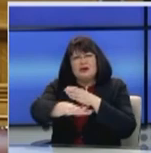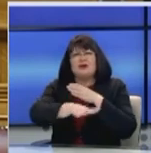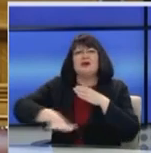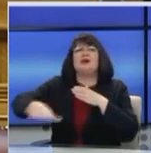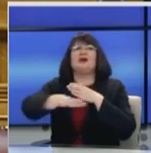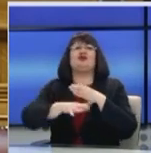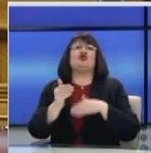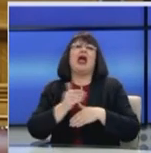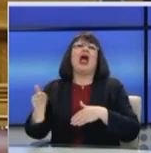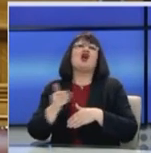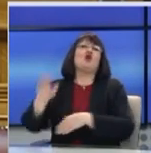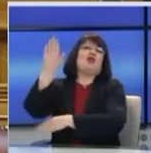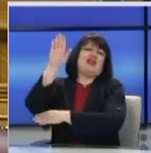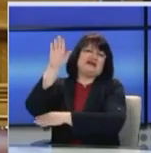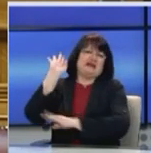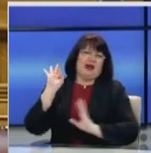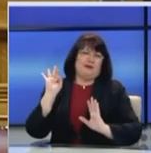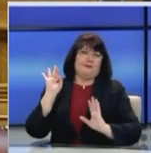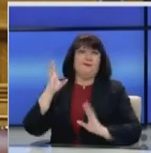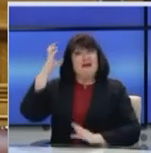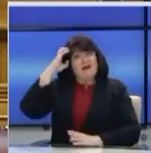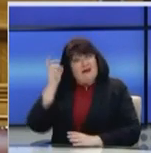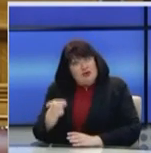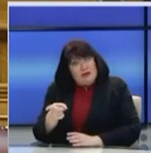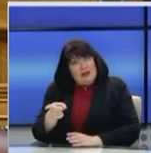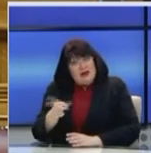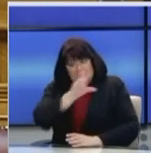και κάποιοι θύλακες της ακροδεξιάς. Αλήθεια, αυτή είναι η ομοιότητα? Αυτό σας θύμισε αυτό